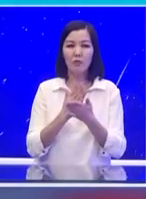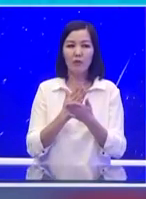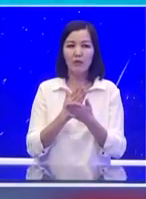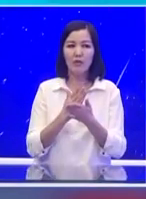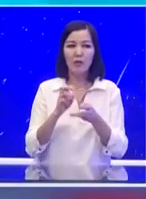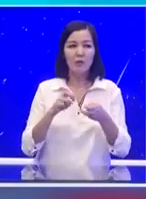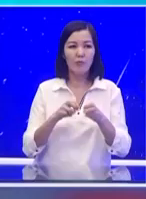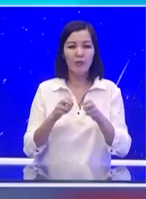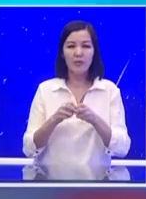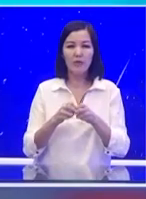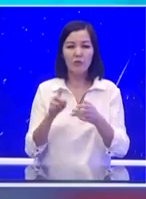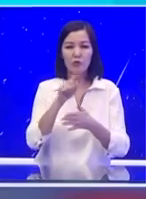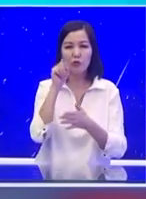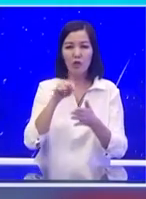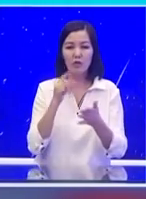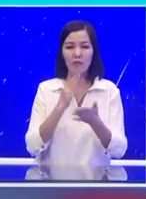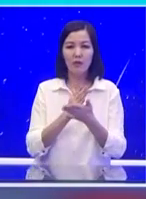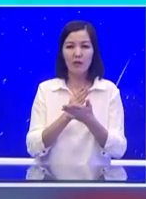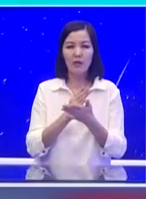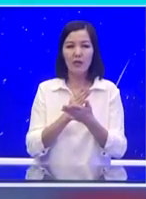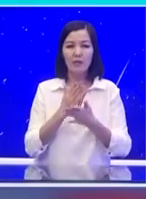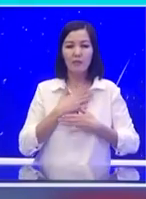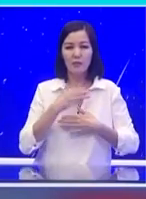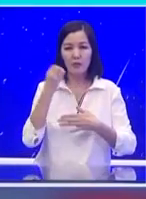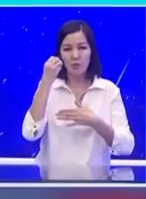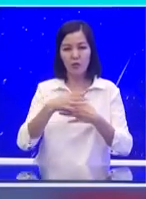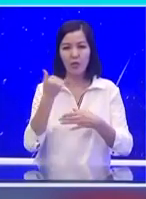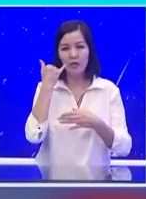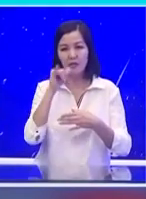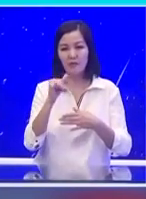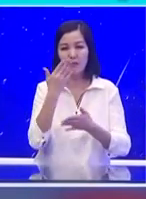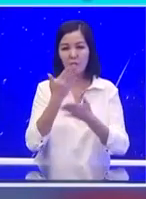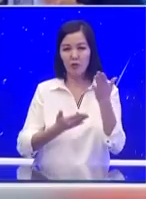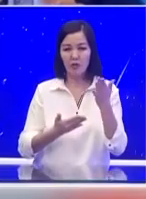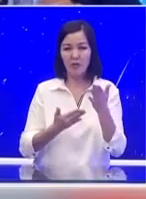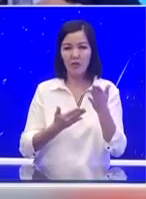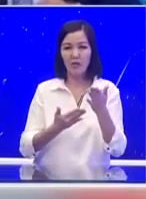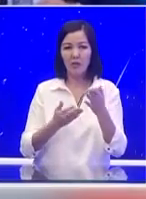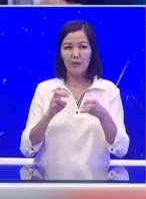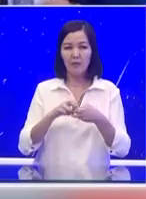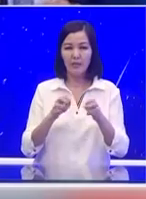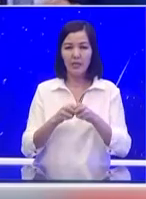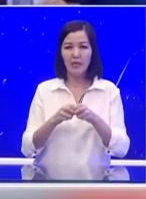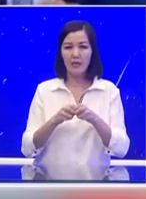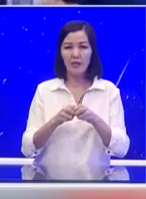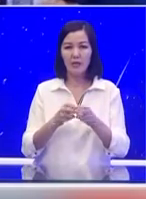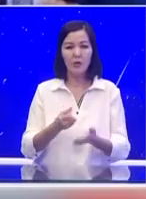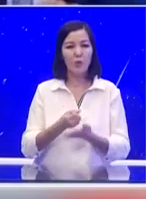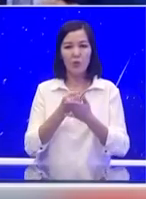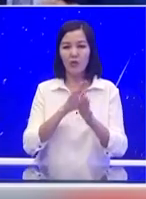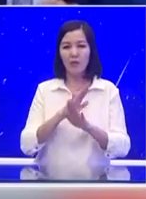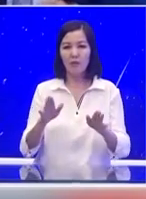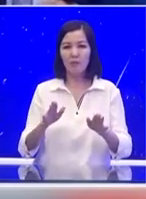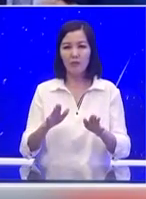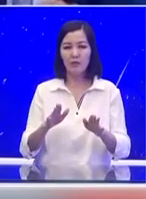мәселе бойынша да көп сұрақтар түсіп жатыр. Біздің қол орталыққа да көп сұрақтар түсіп жатыр. Бұл мәселені біз қолдамаймыз және бұлай